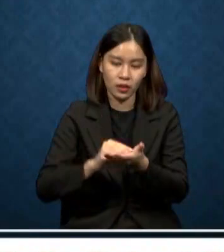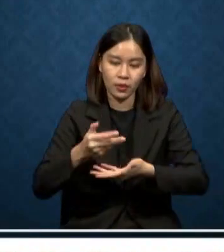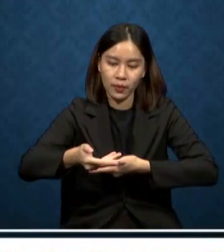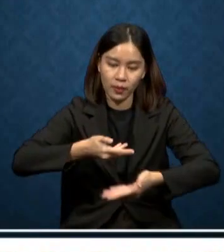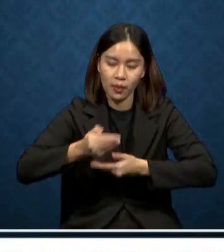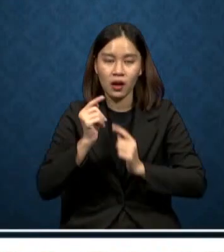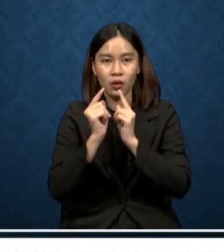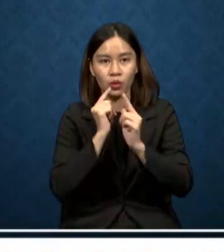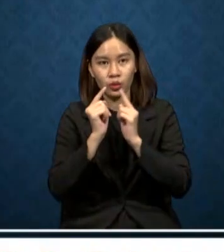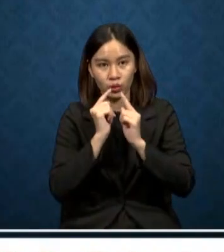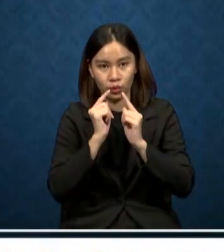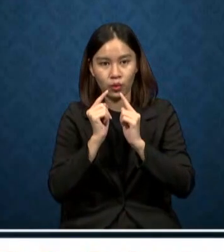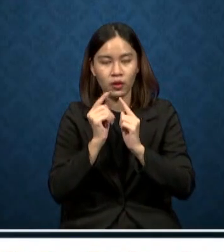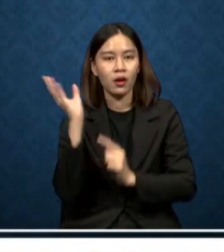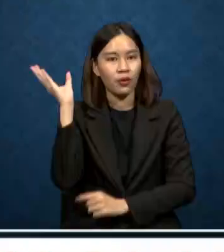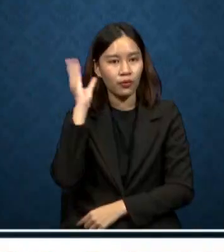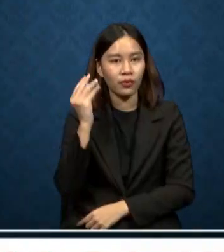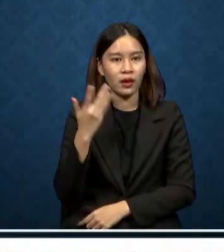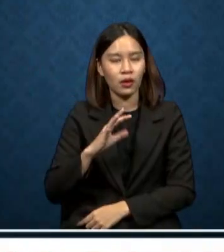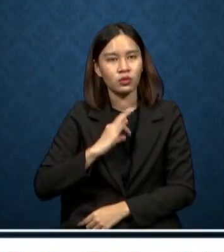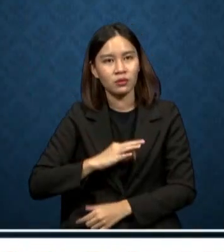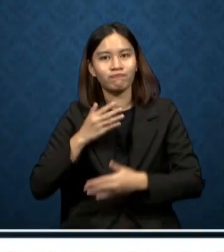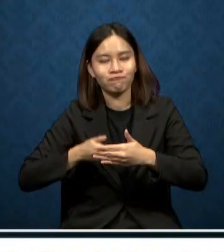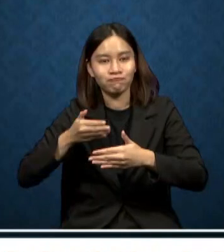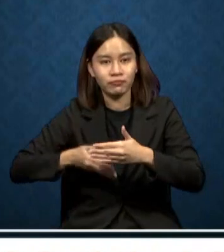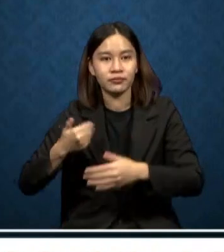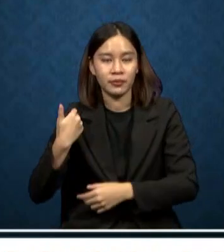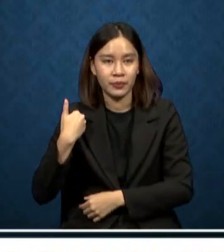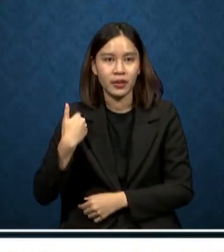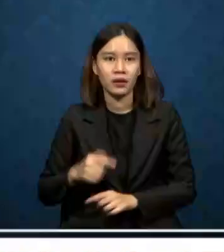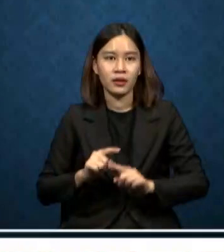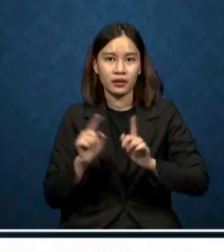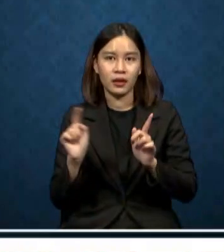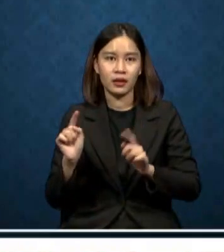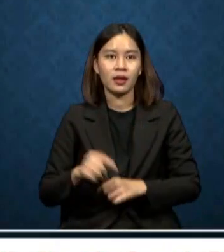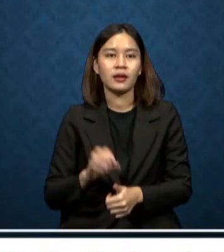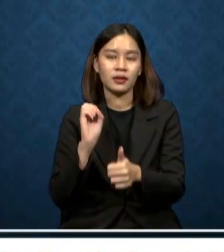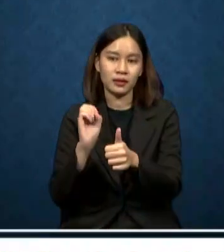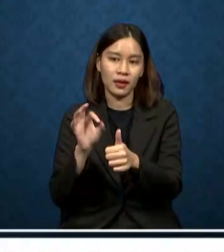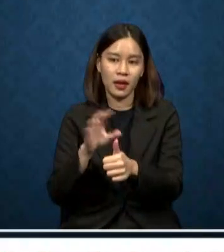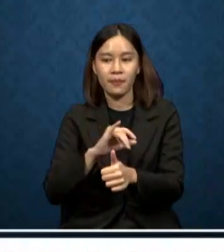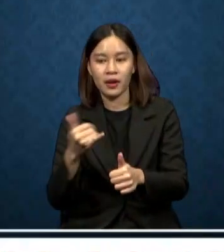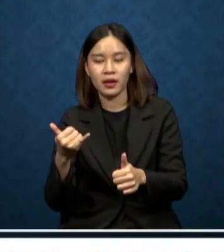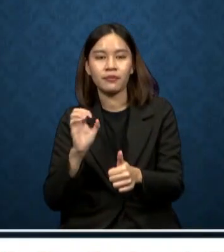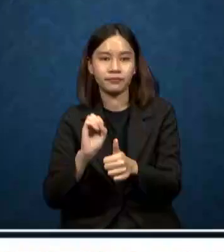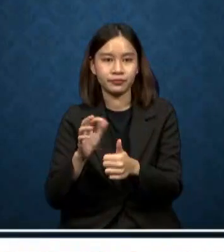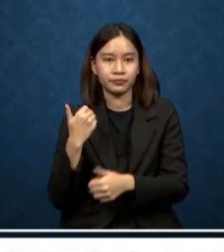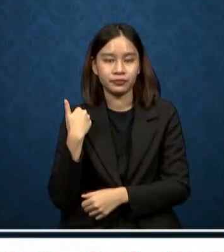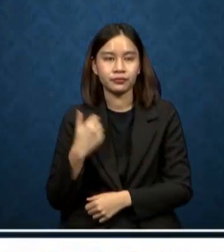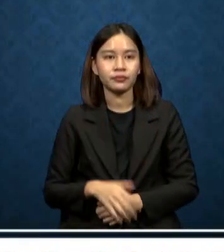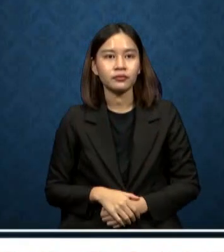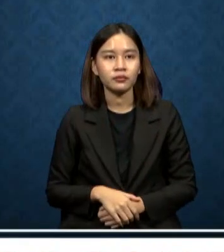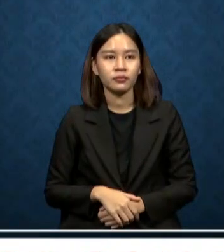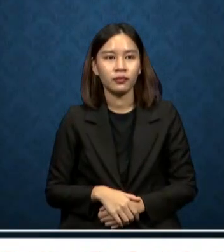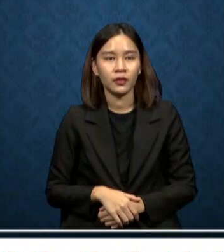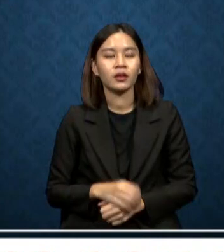พูดคุยกัก็ฟังดแล้วก็ลำบากขต้ควรแต่เราก็แนะนำบางสิ่งบางอย่างไป ซึ่